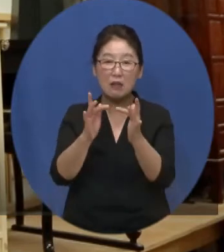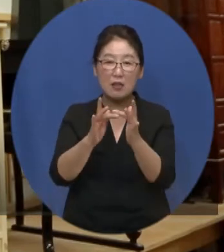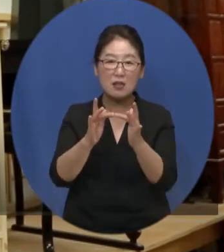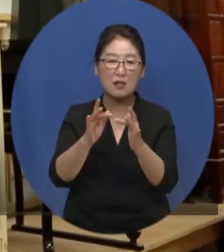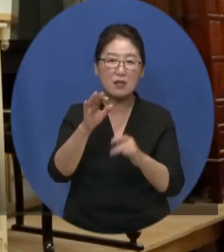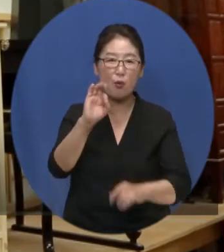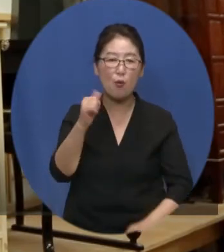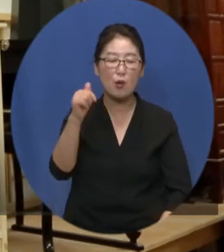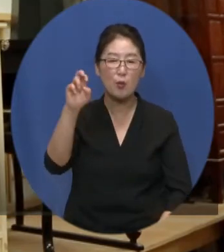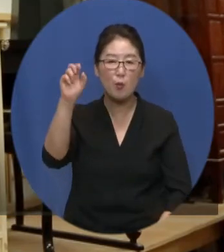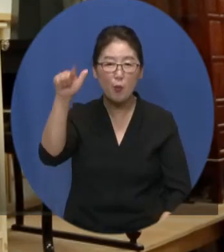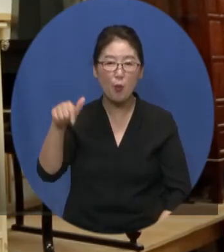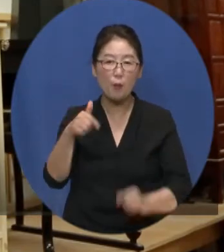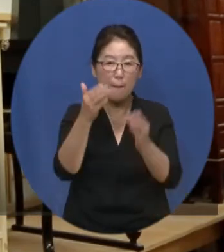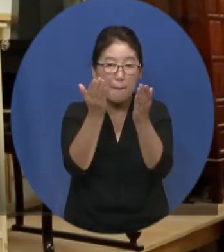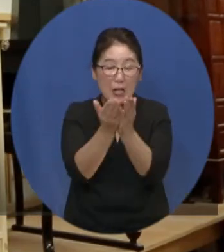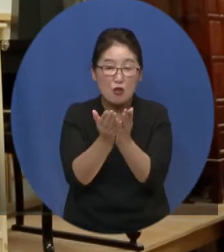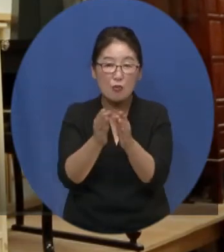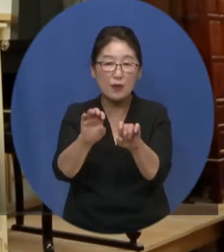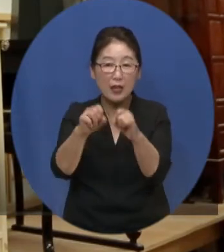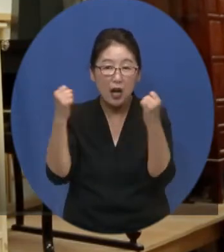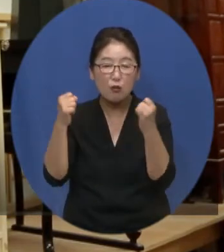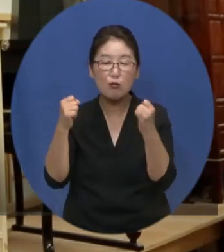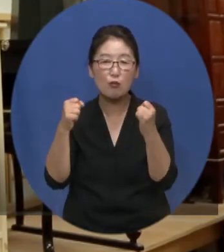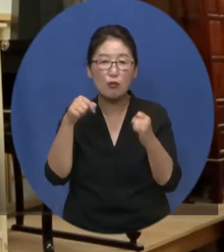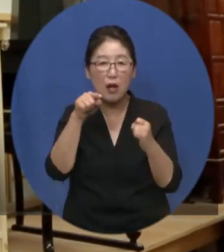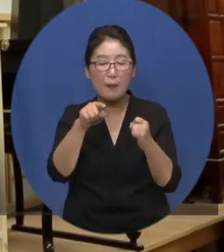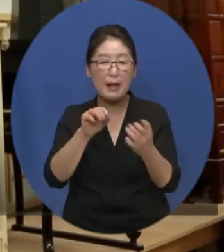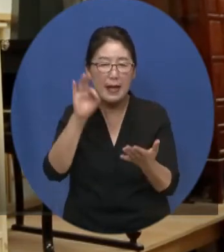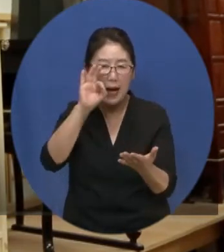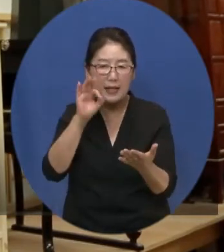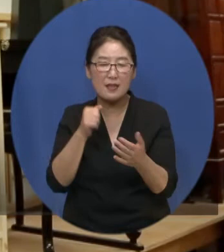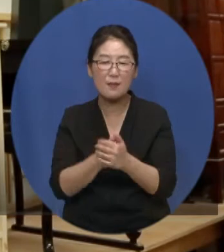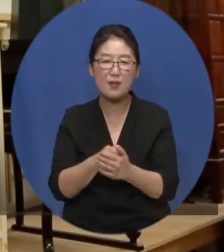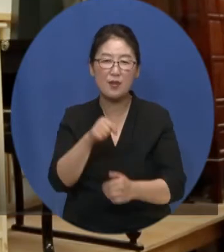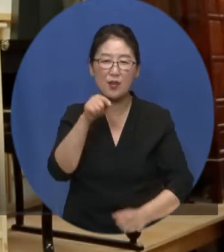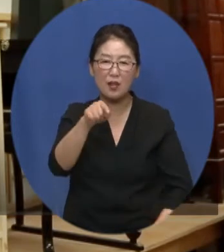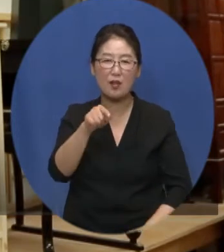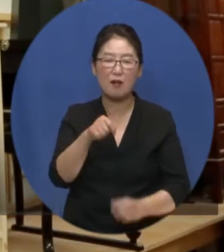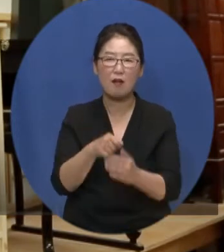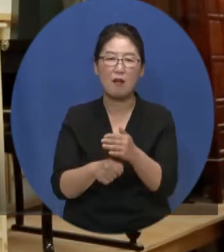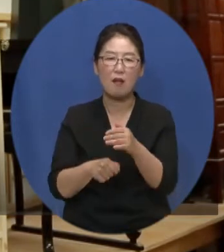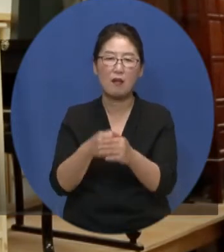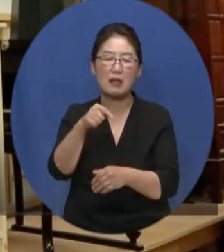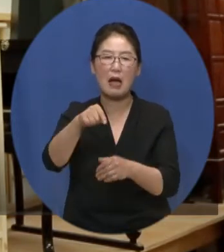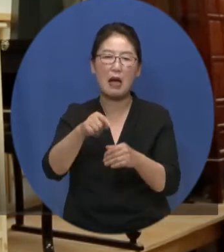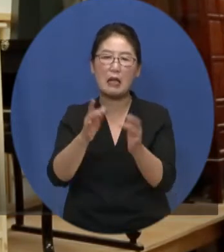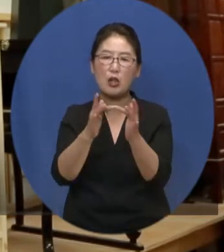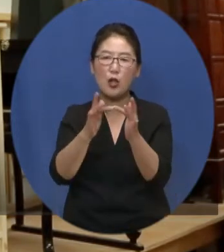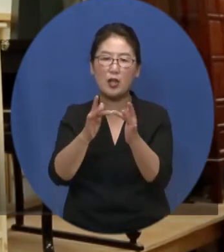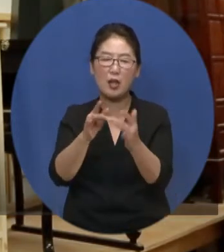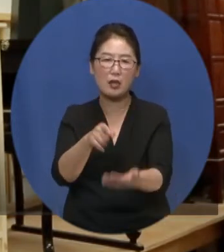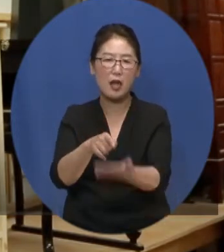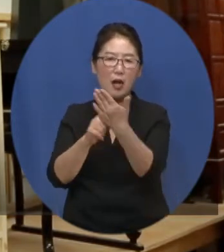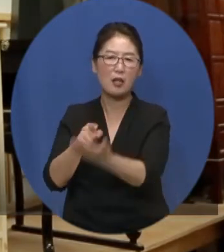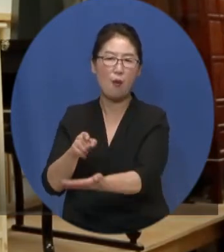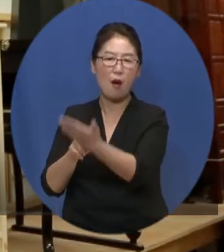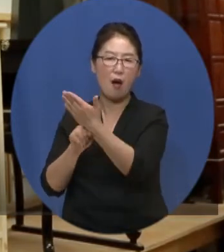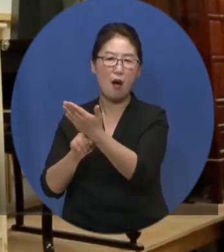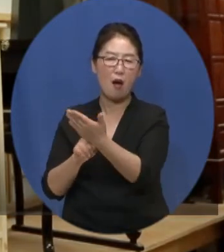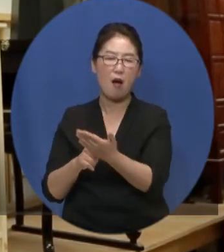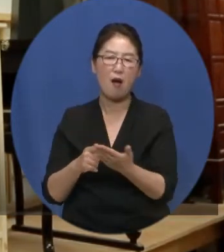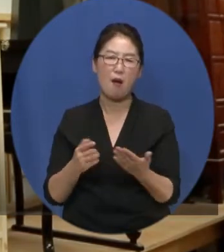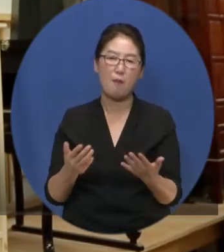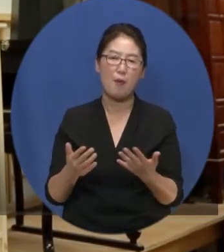짜맞춤 카고 치마 이제 다 제 쇼핑몰 같은데서 이제 다 떠 버리니까 어떻게 보면